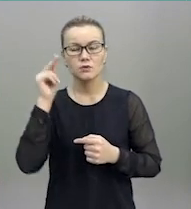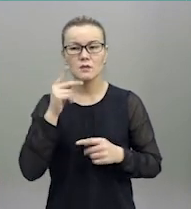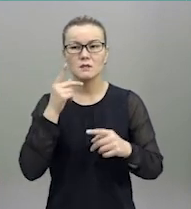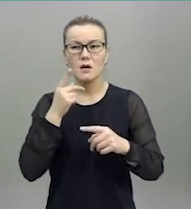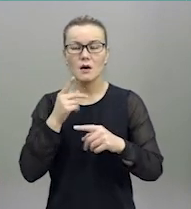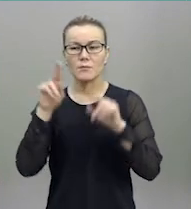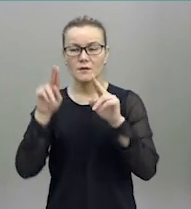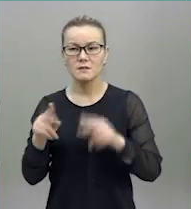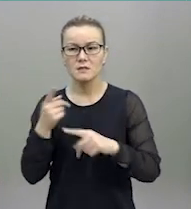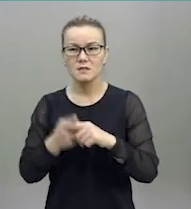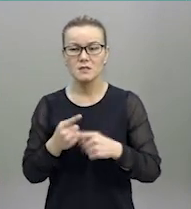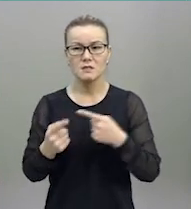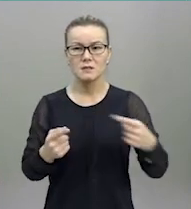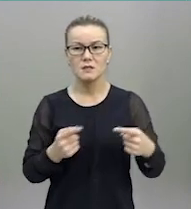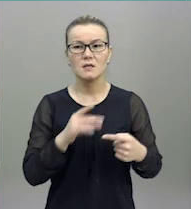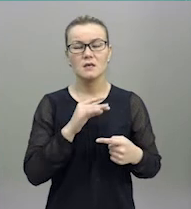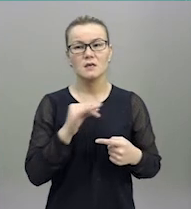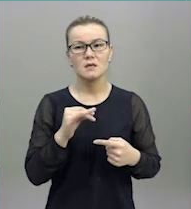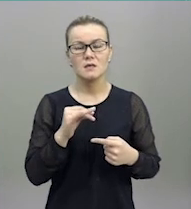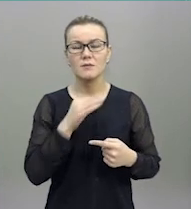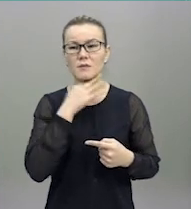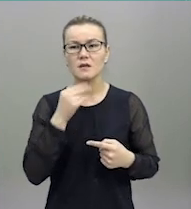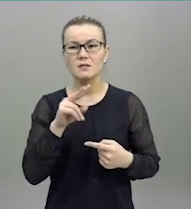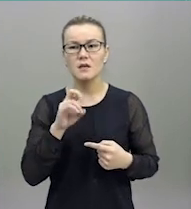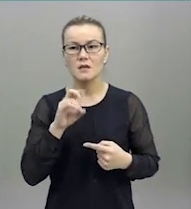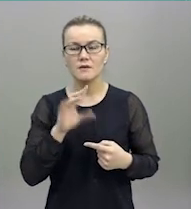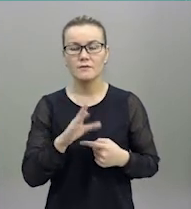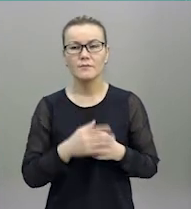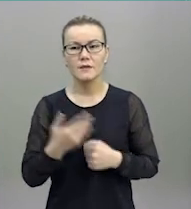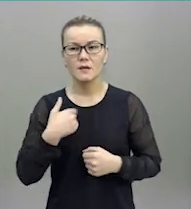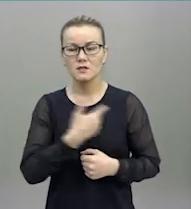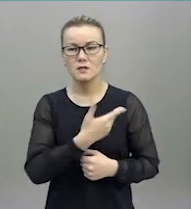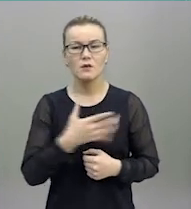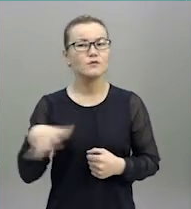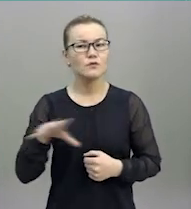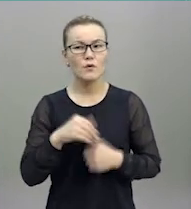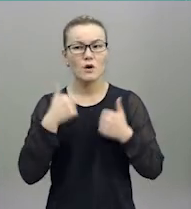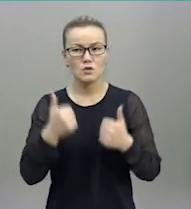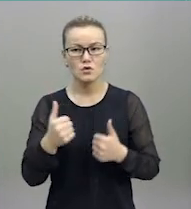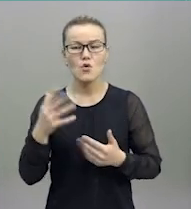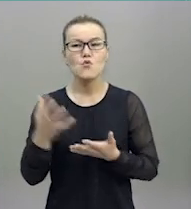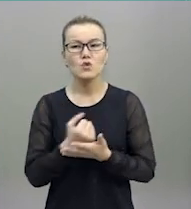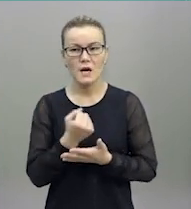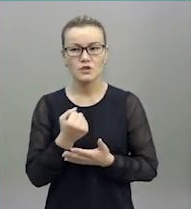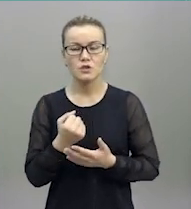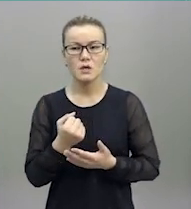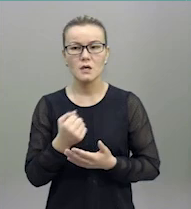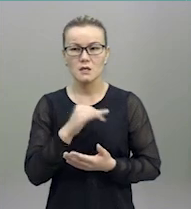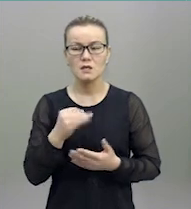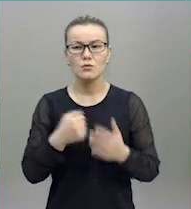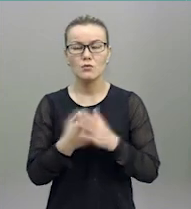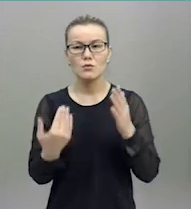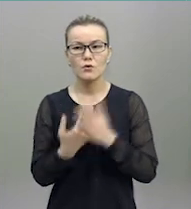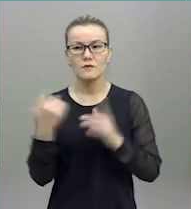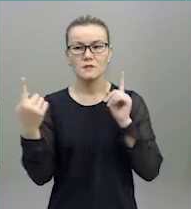вычитания одночленов я желаю вам всего хорошего удачи и до новых